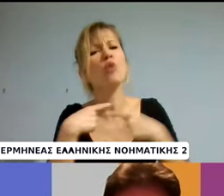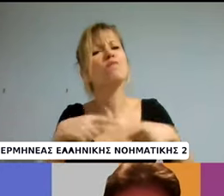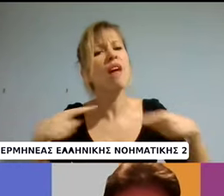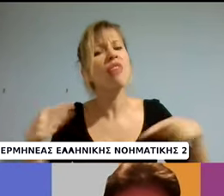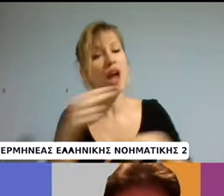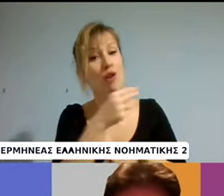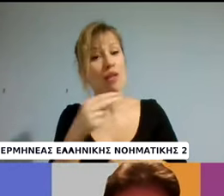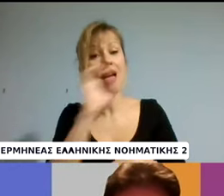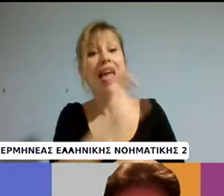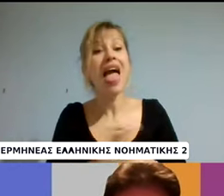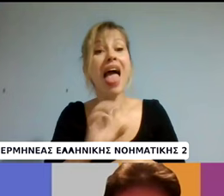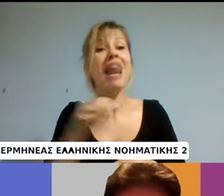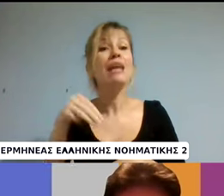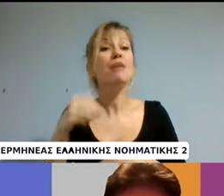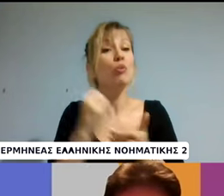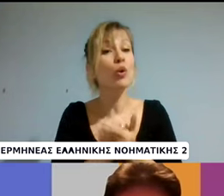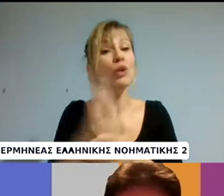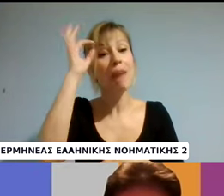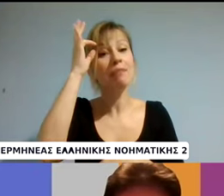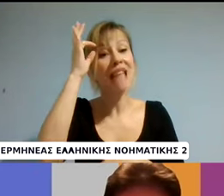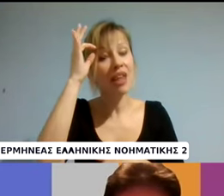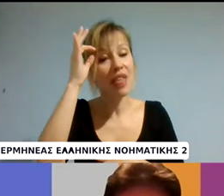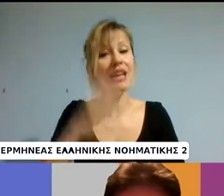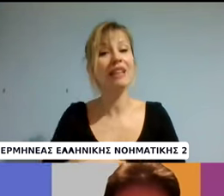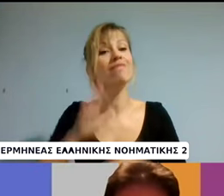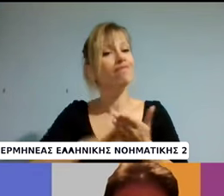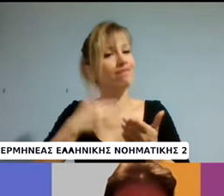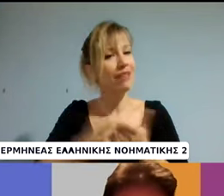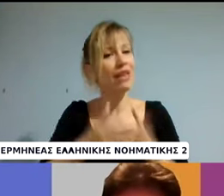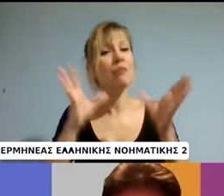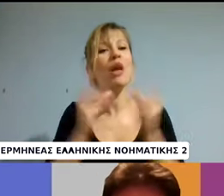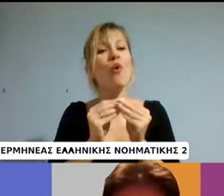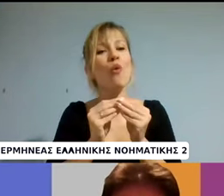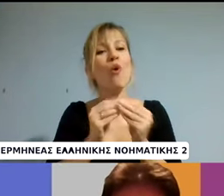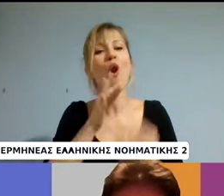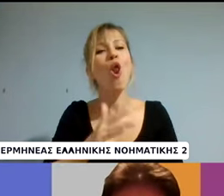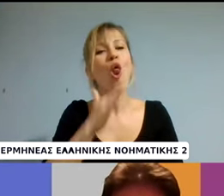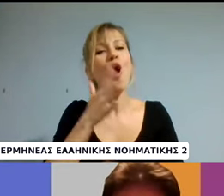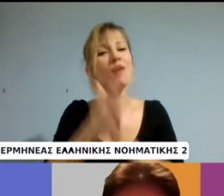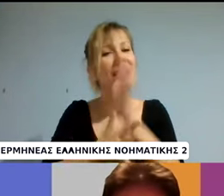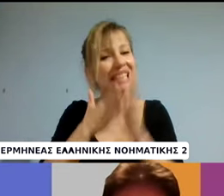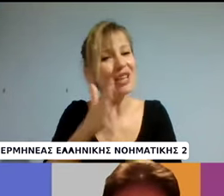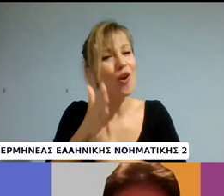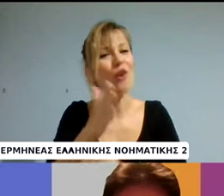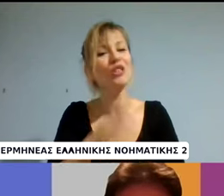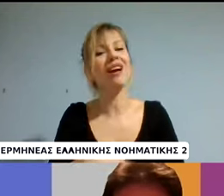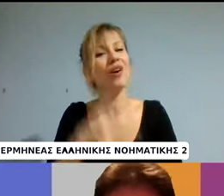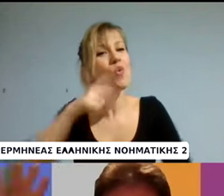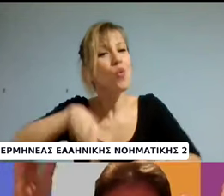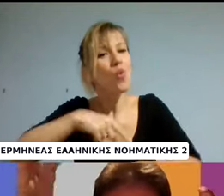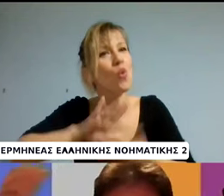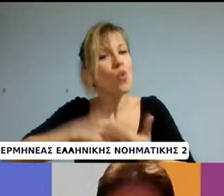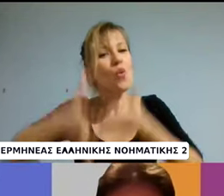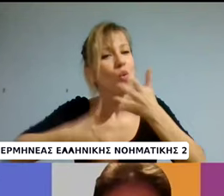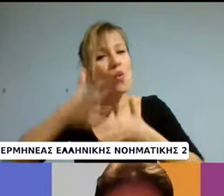Την Ελένη την Πατζιοπούλου και την Έφη την Ψαραβέλη που κάνουν τόση ώρα ακούραστα την νοηματική